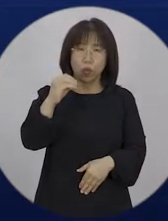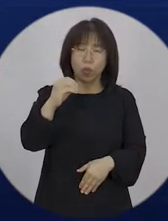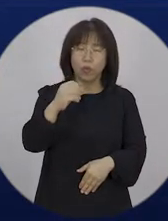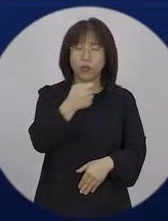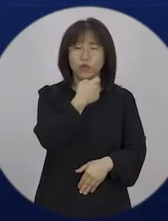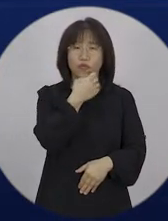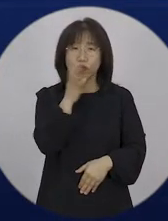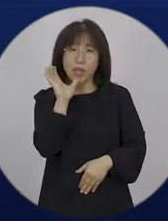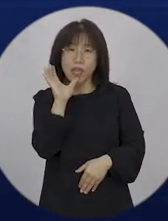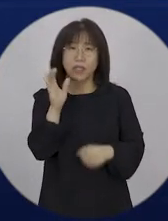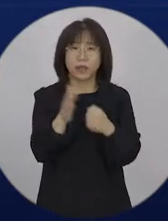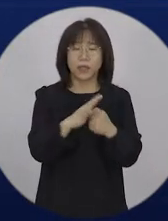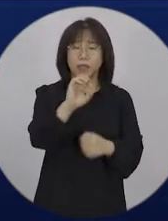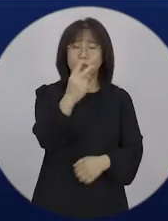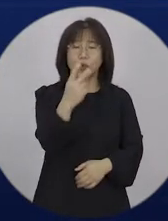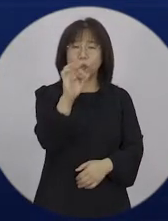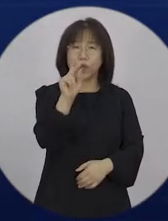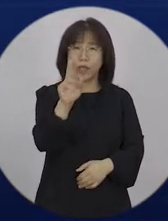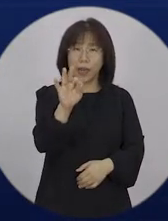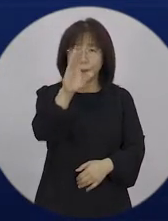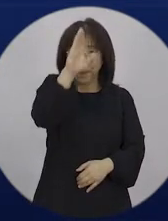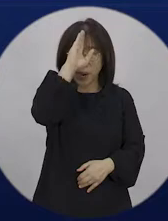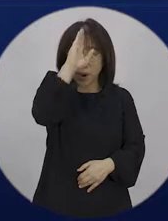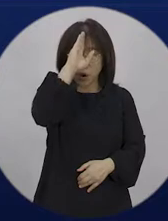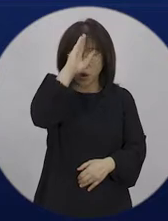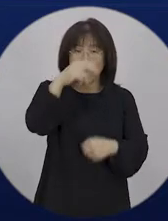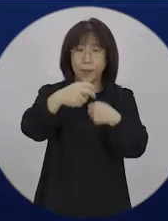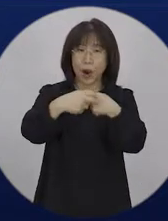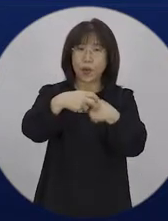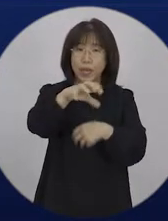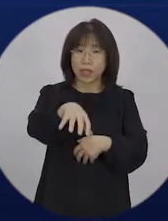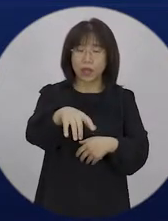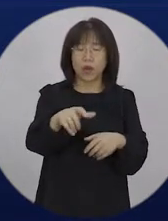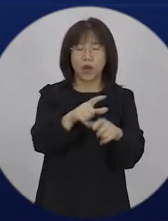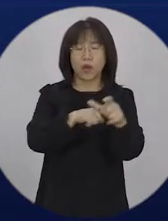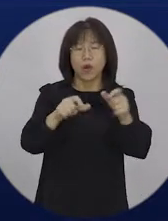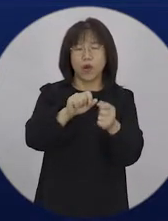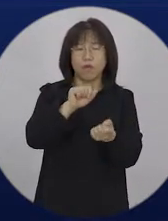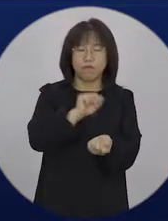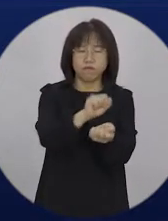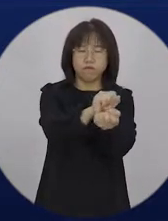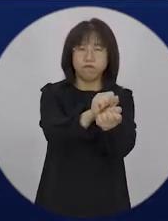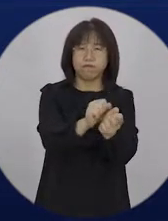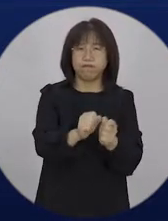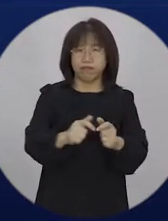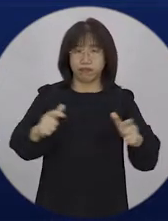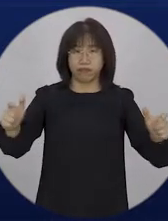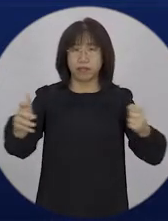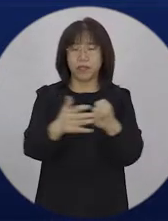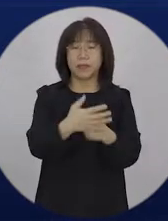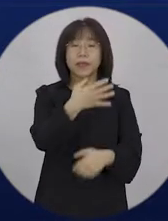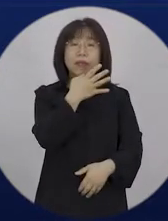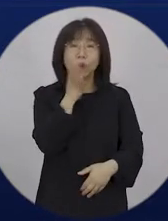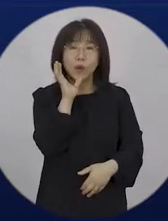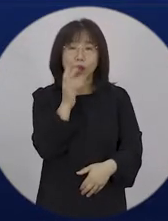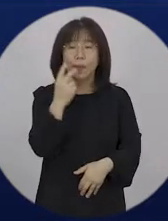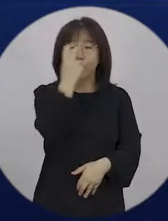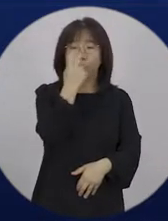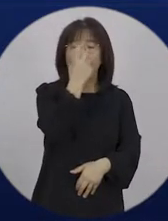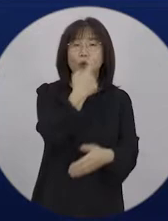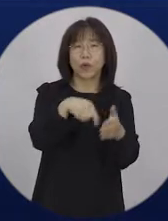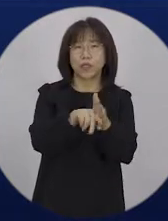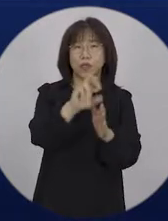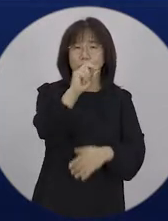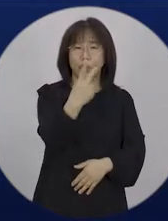요양병원에서 에 집단 발병 도 급증하고 있는데요 이에 강서구는 요양 병원 내에 고령자를 보호하기 위해